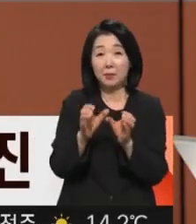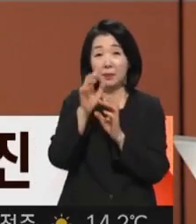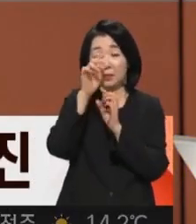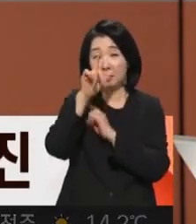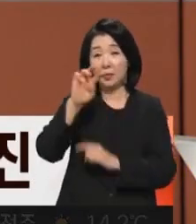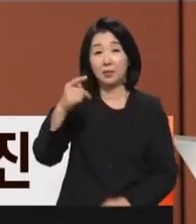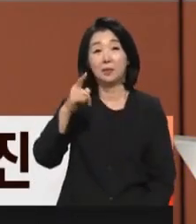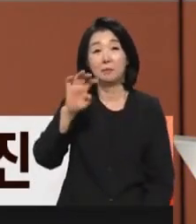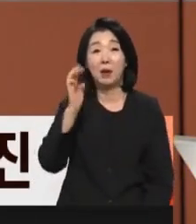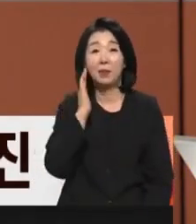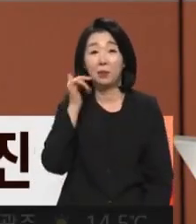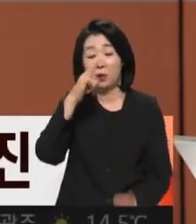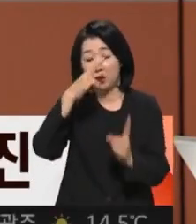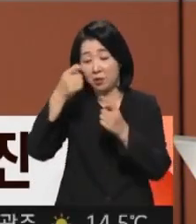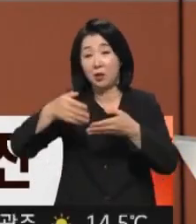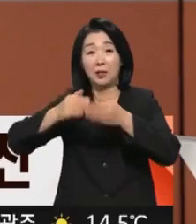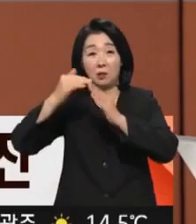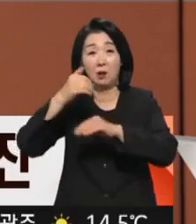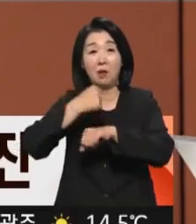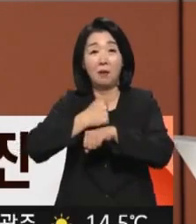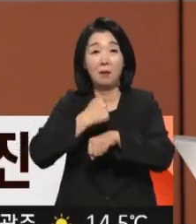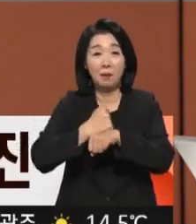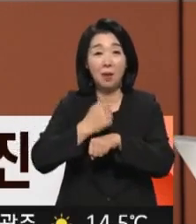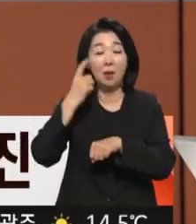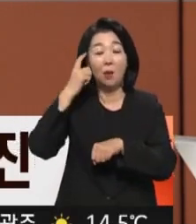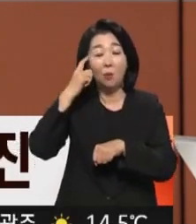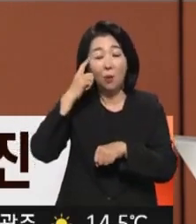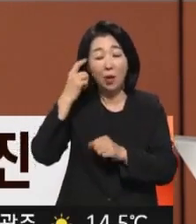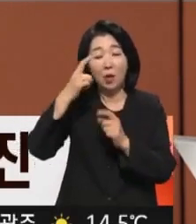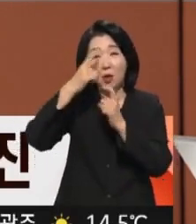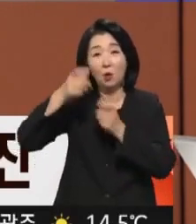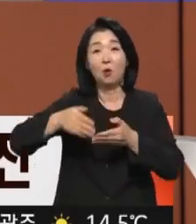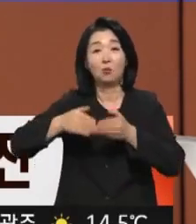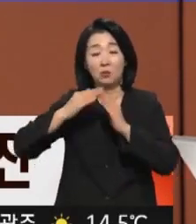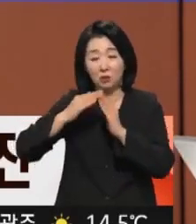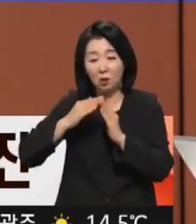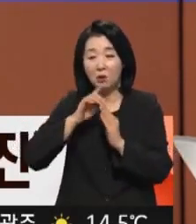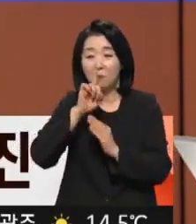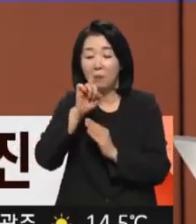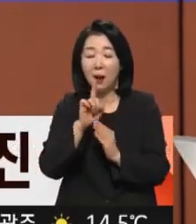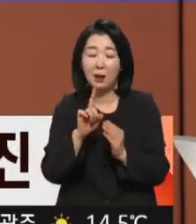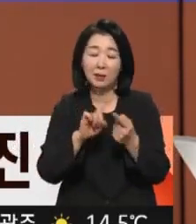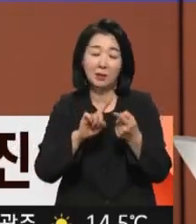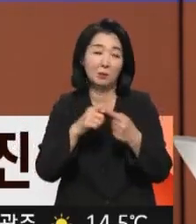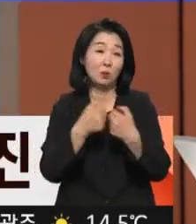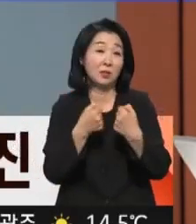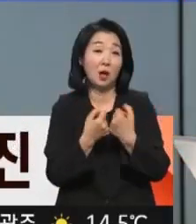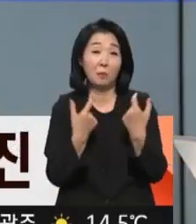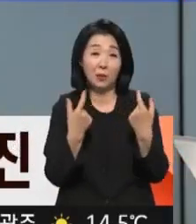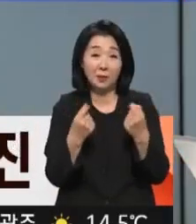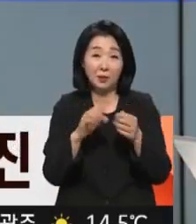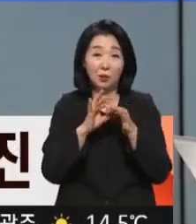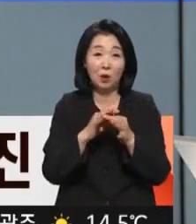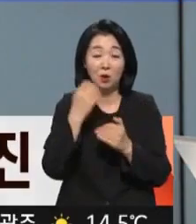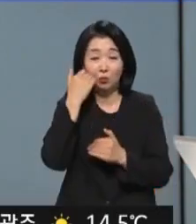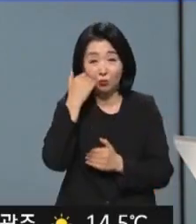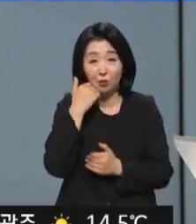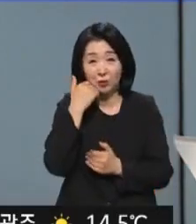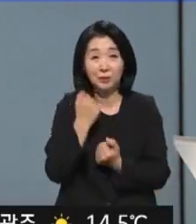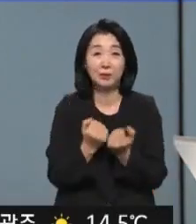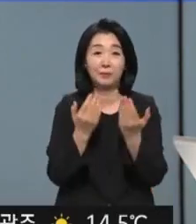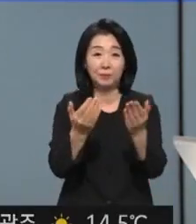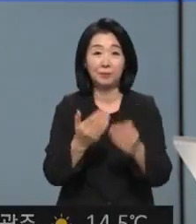돌아왔습니다. 매 정권마다 반복되고 있는 건국절 논란의 전초전이 아니냐 이런 분석도 나오는데 관련 소식을 유한울